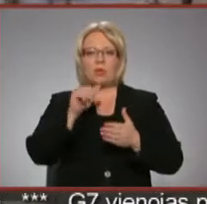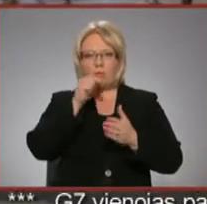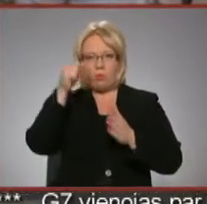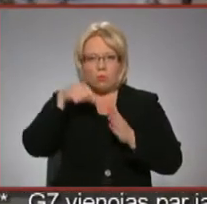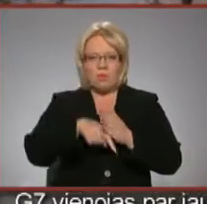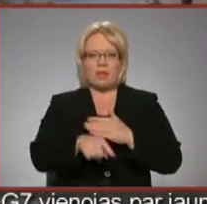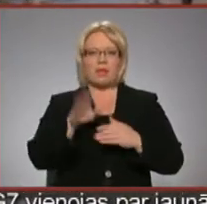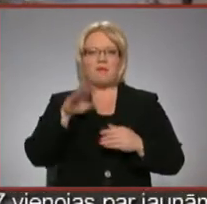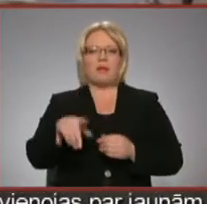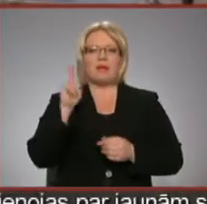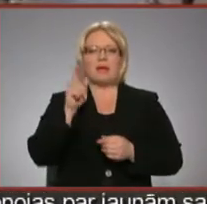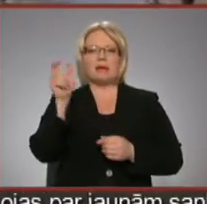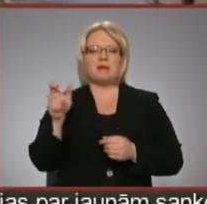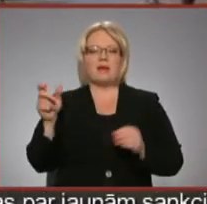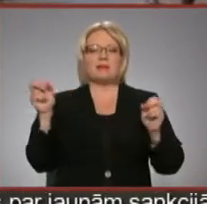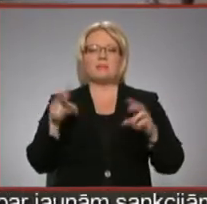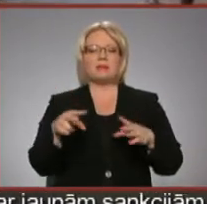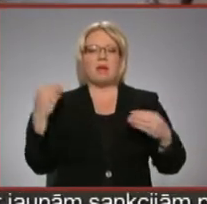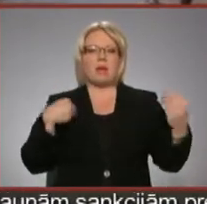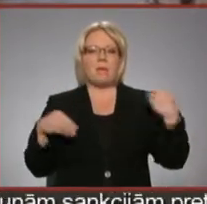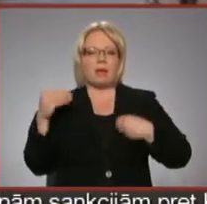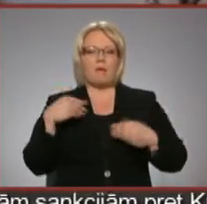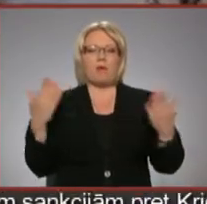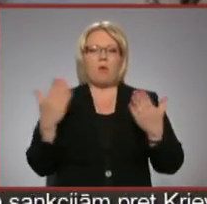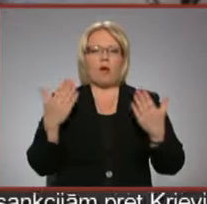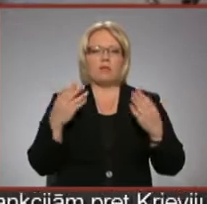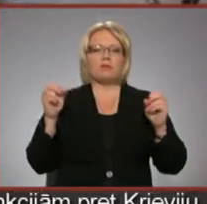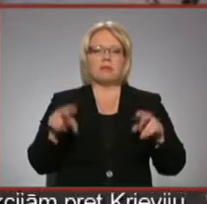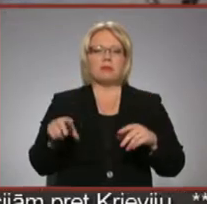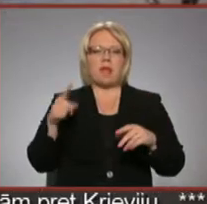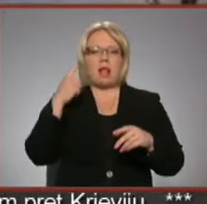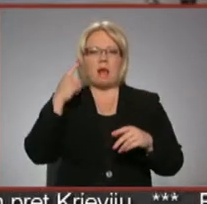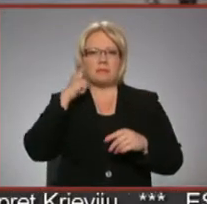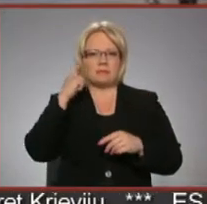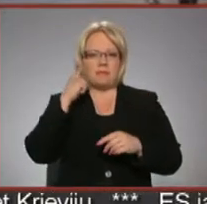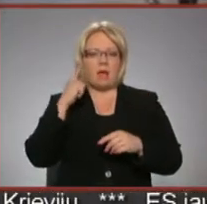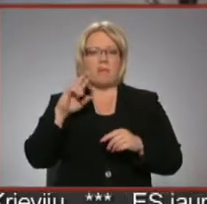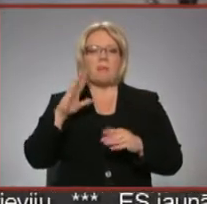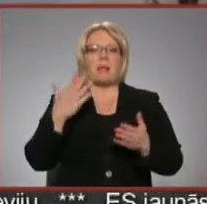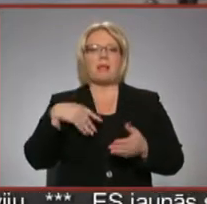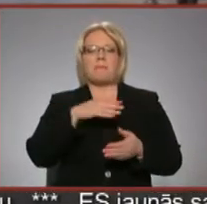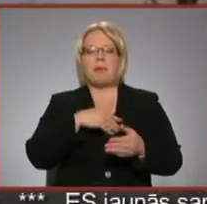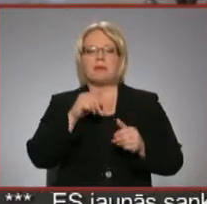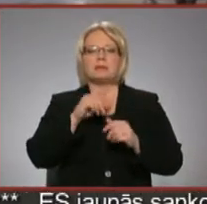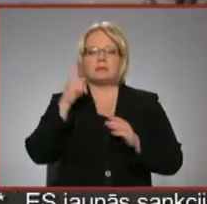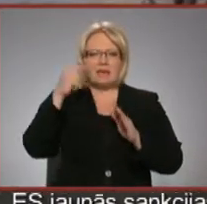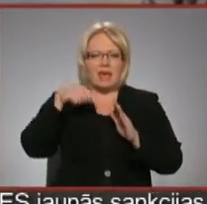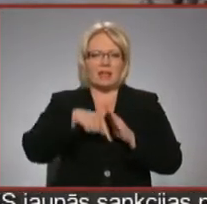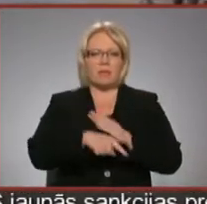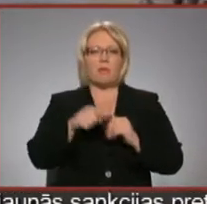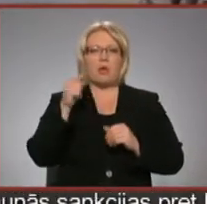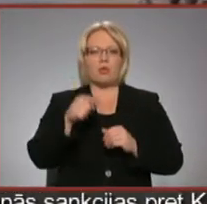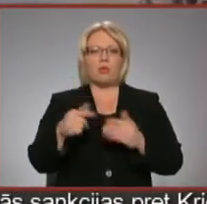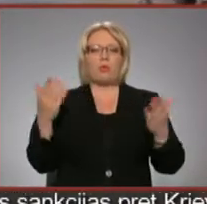var tikai cilvēki ar kaut kādu speciālu ekipējumu vai kaut kādu speciālam iemaiņam. Mēs nelienam nekur dziļi, jā, vienkārši tur,